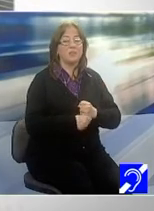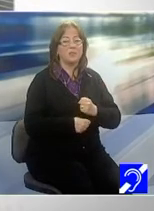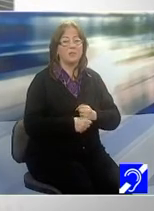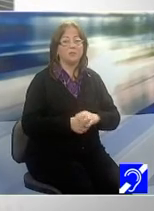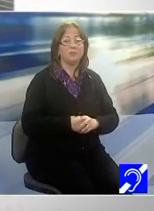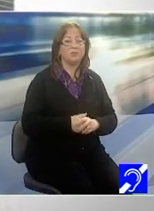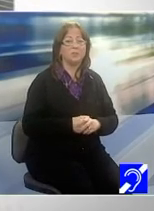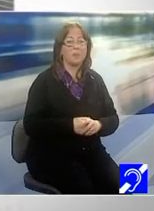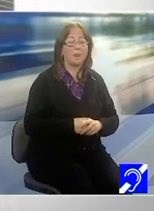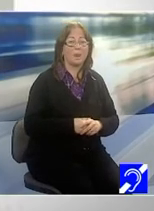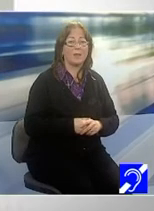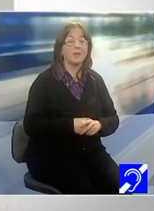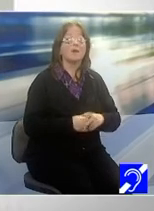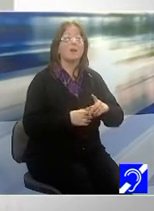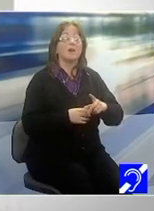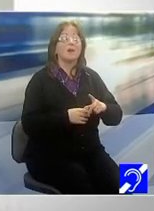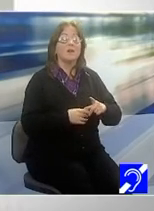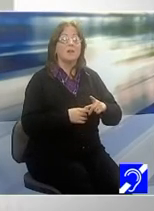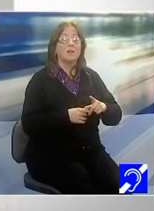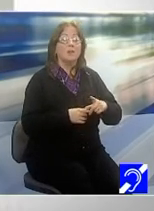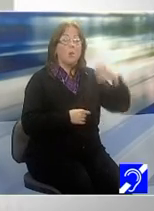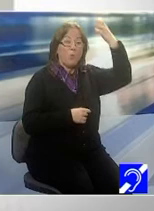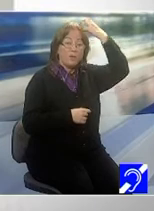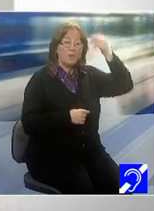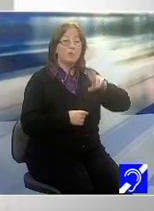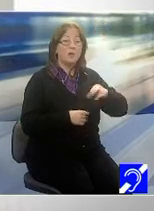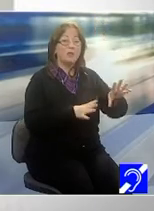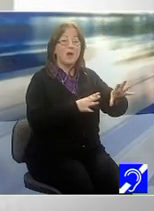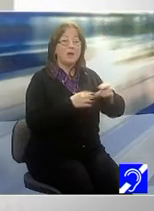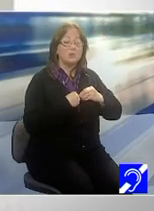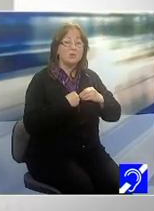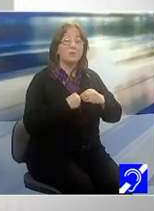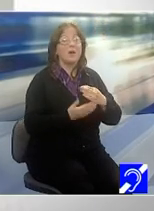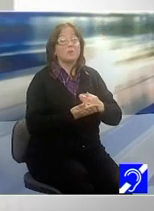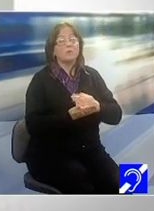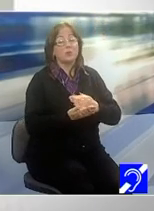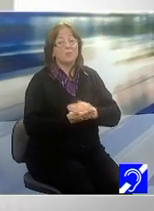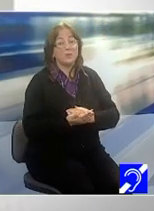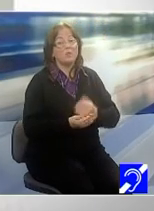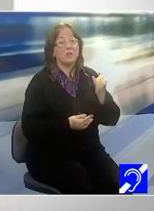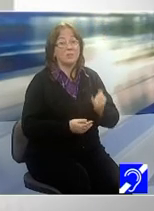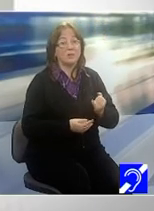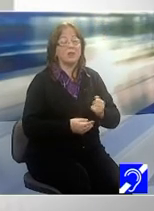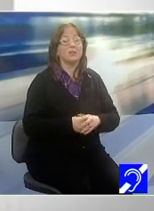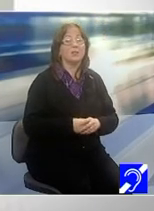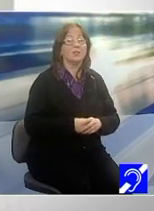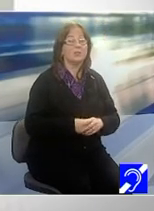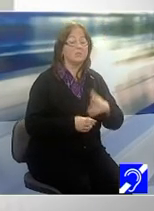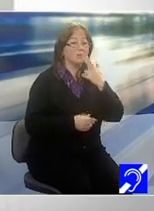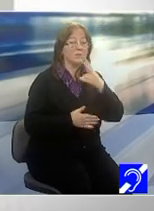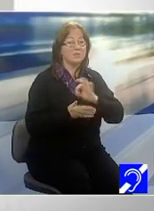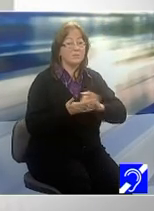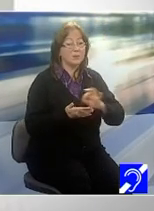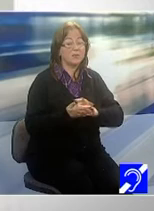pe temele pe care își poate asuma obiective concrete, a făcut-o. Legat de organizarea alegerilor, este specificat clar organizarea